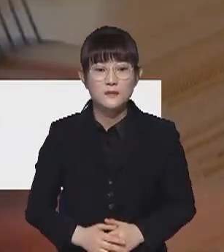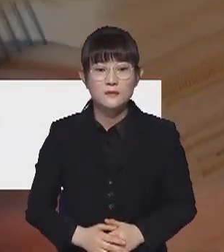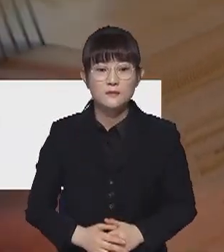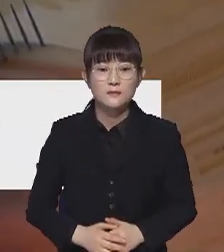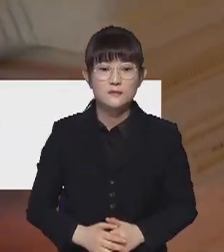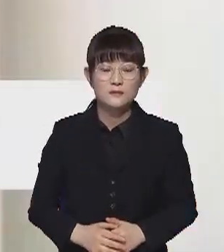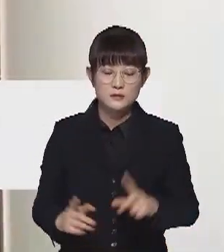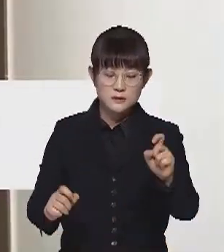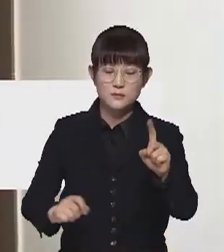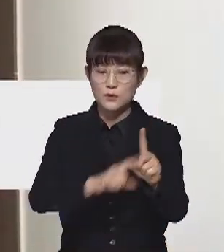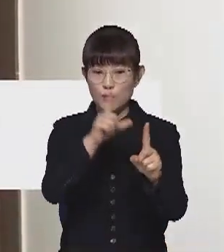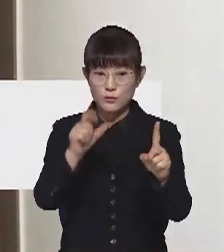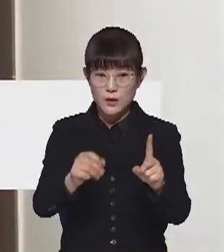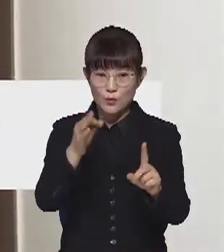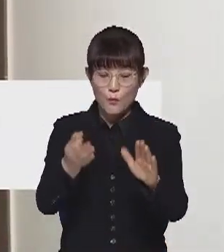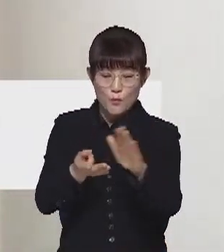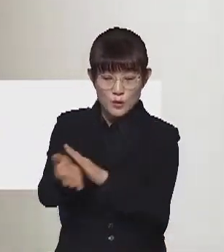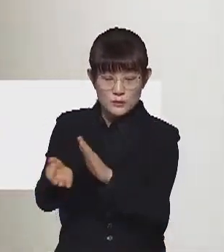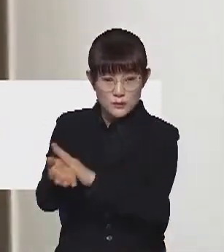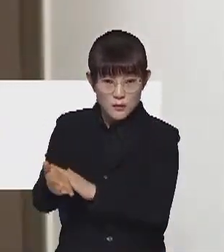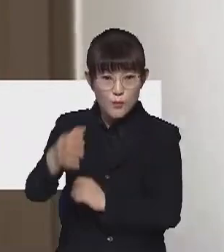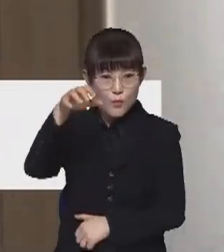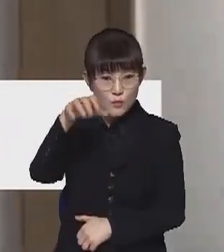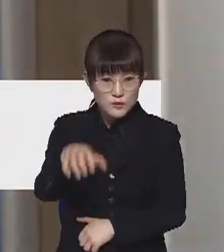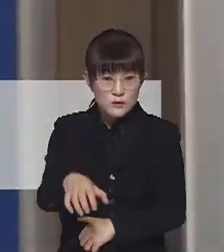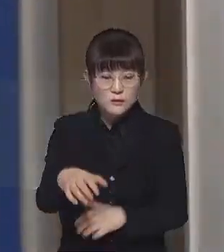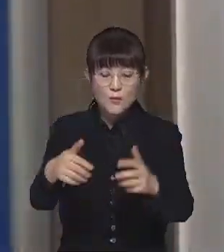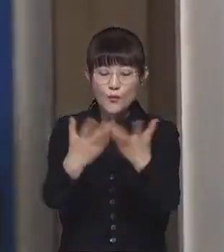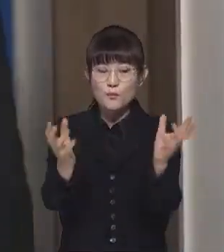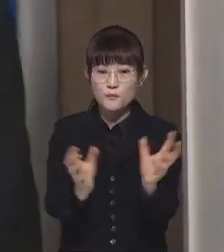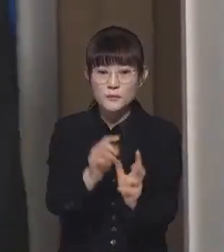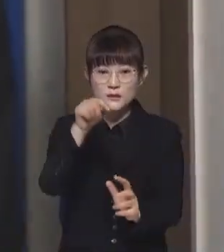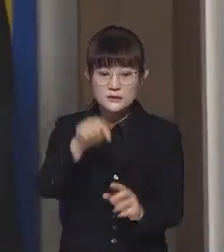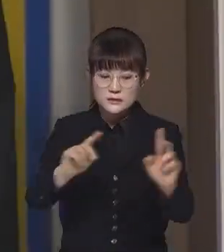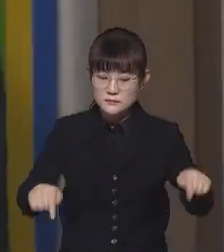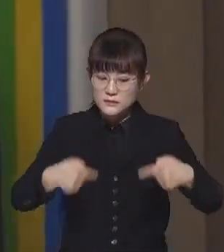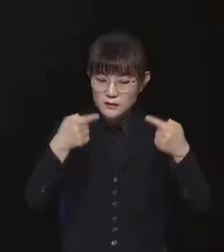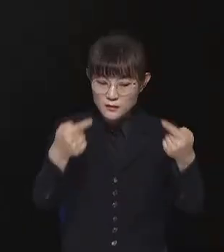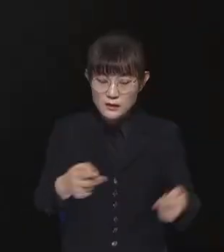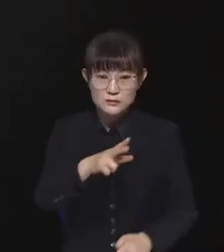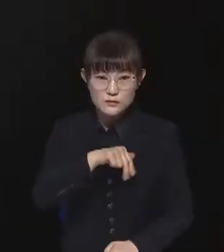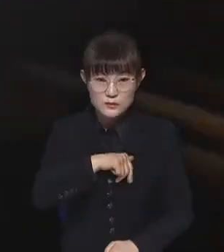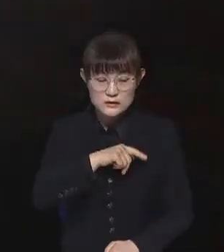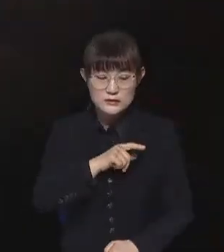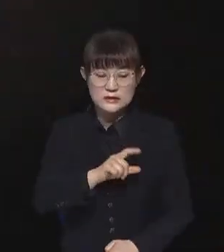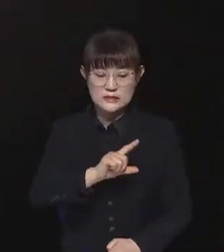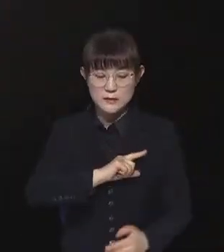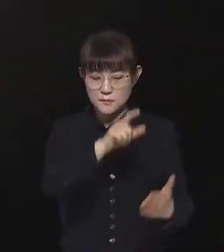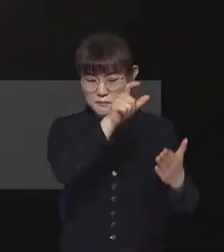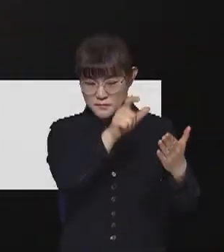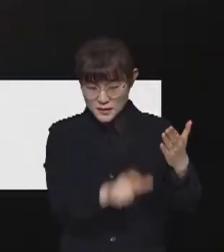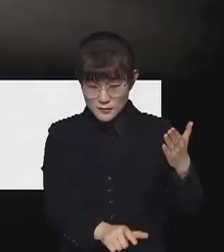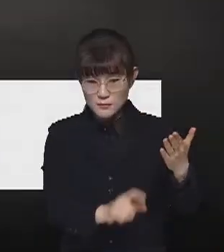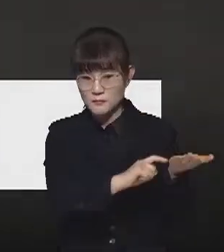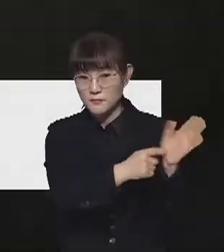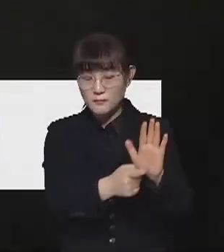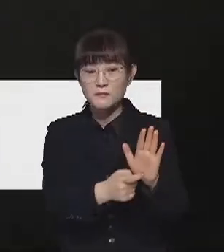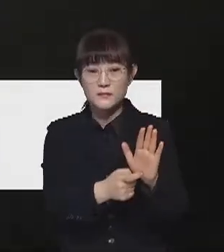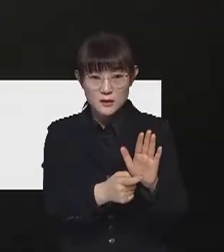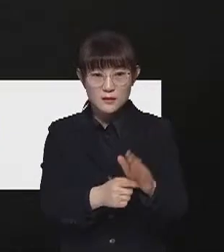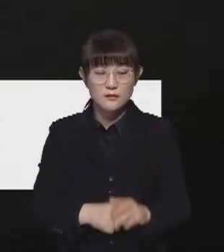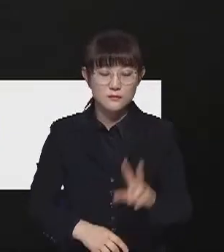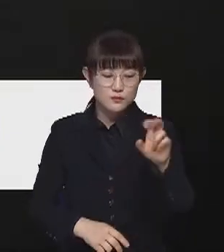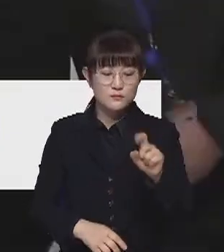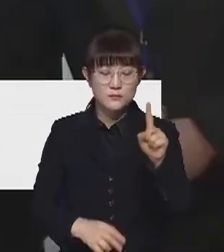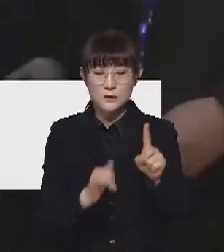지난달 검찰은 돈봉투가 살포된 것으로 의심되는 모임에 참석의원 명단을 공개했습니다